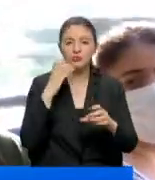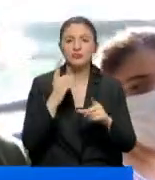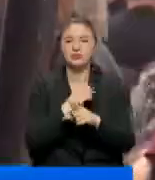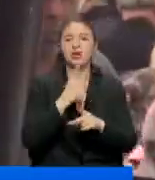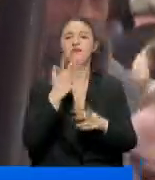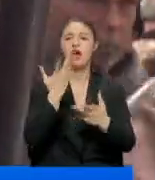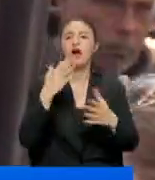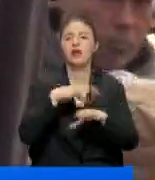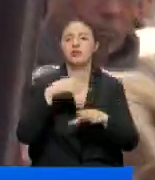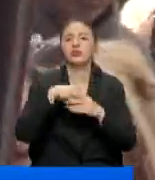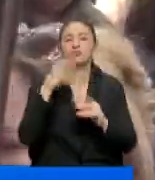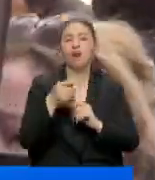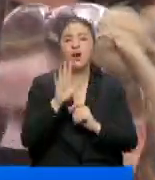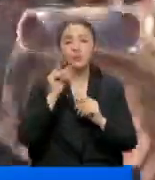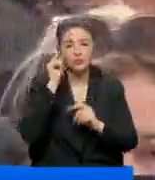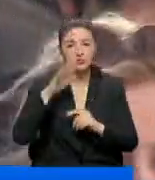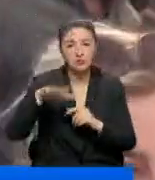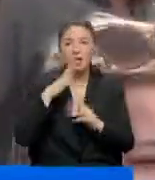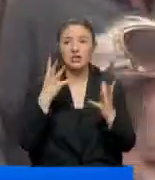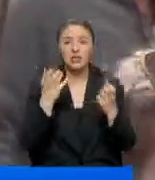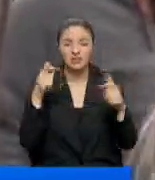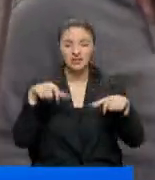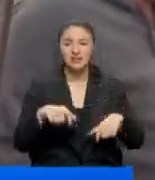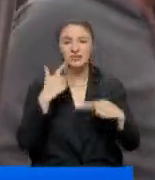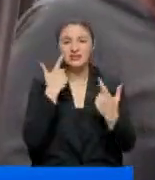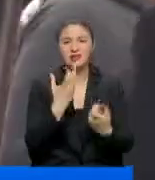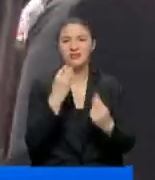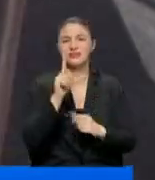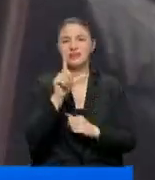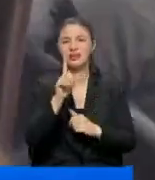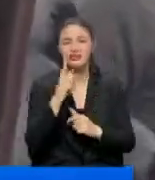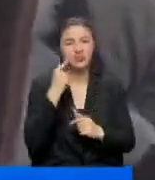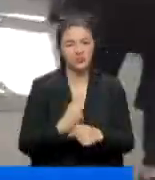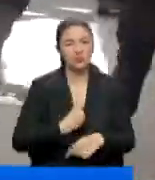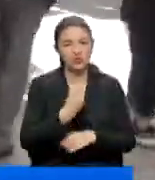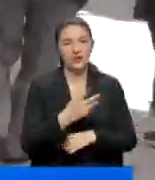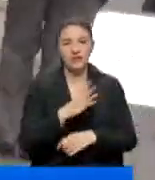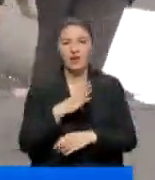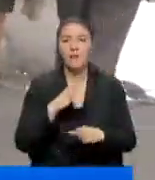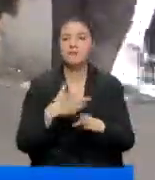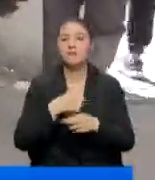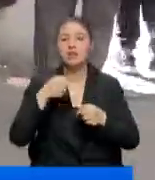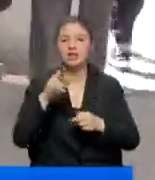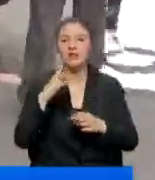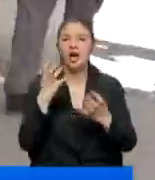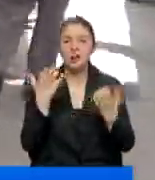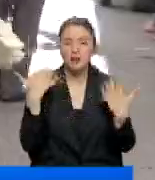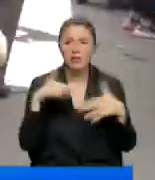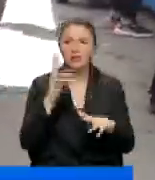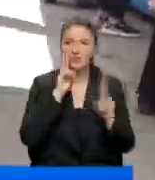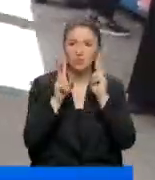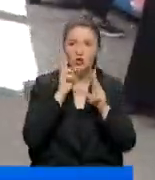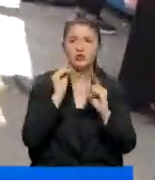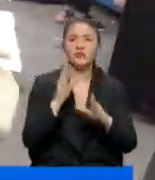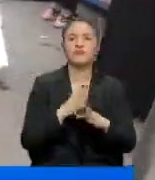taşımalarda ve hastanelerde zorunlu. Ancak uzmanlar kalabalık yerlerde dikkatli olunması konusunda uyarıyor. Pazar gibi kalabalık yerlerden gelen görüntüler